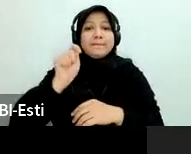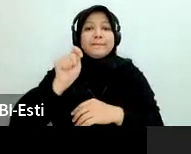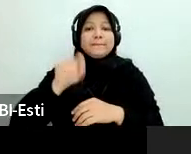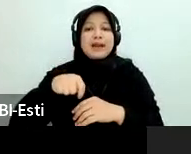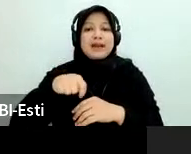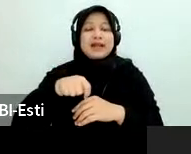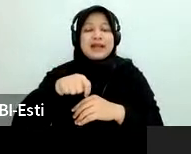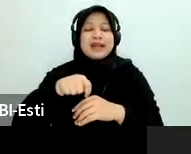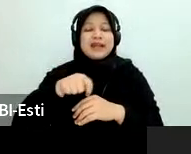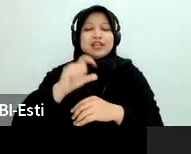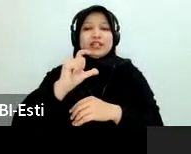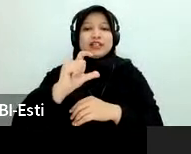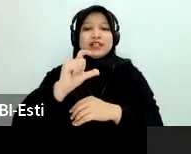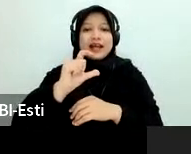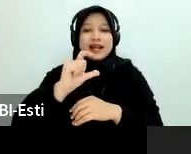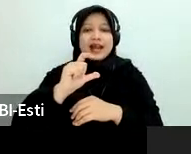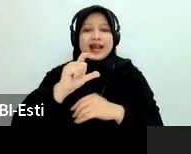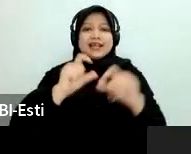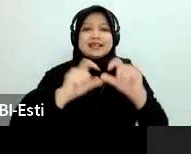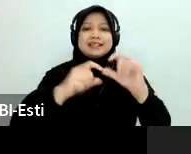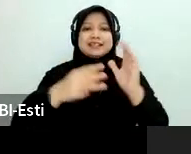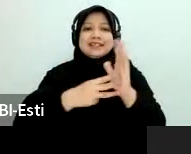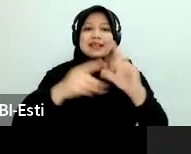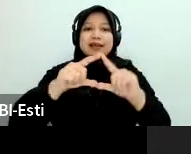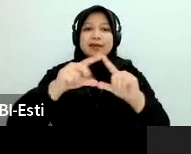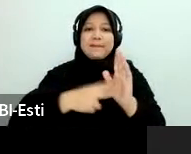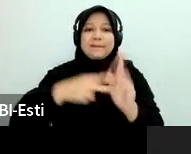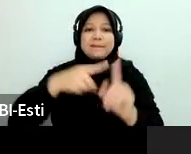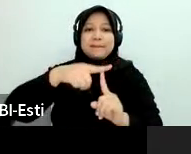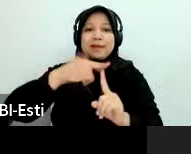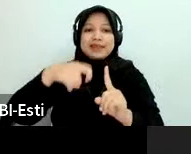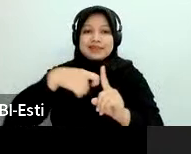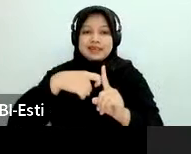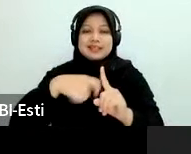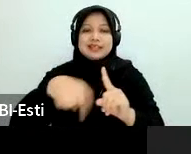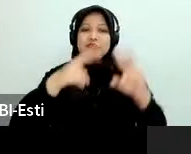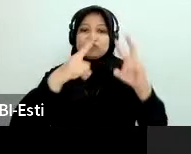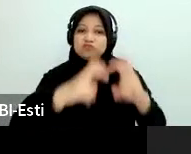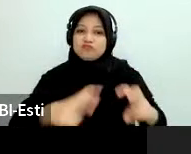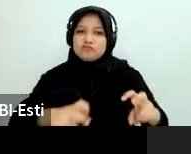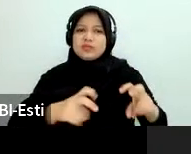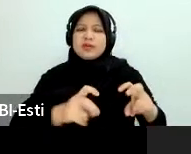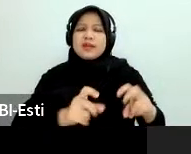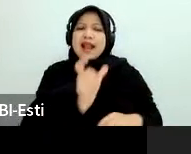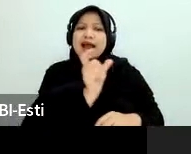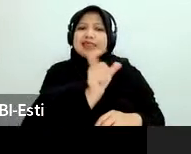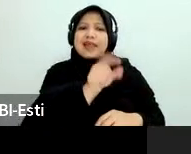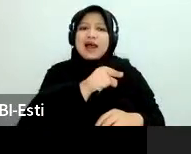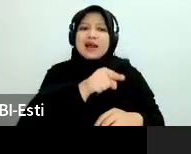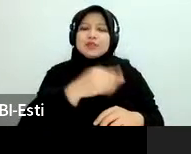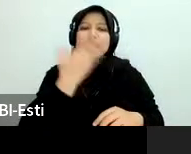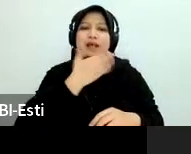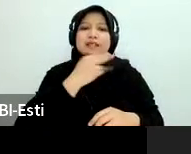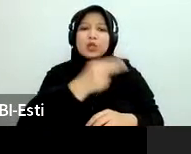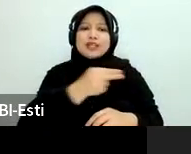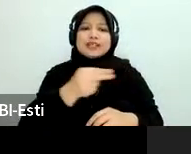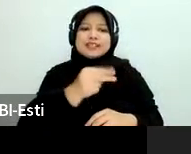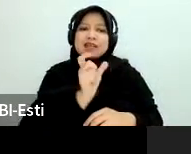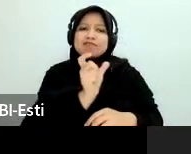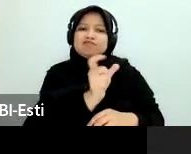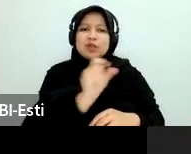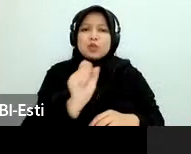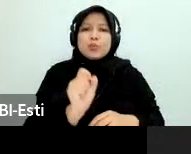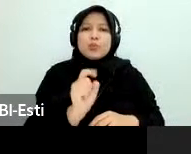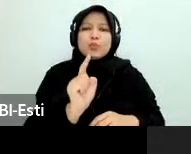kebijakan dengan menelusuri awal mula joknya kata tersebut dalam bahasa Indonesia dan